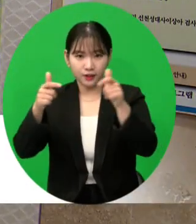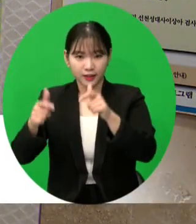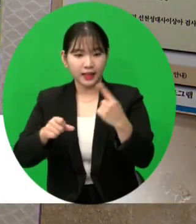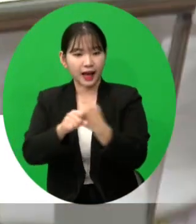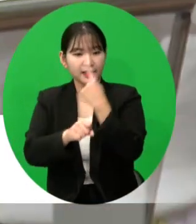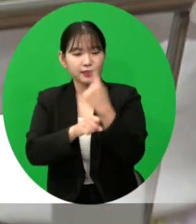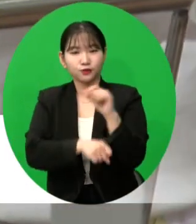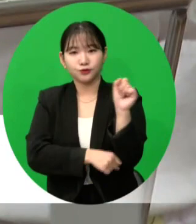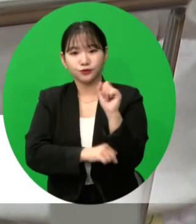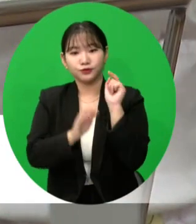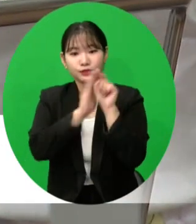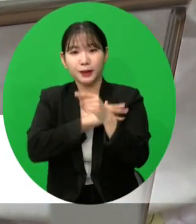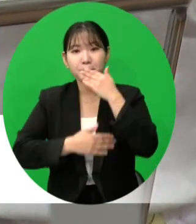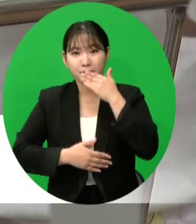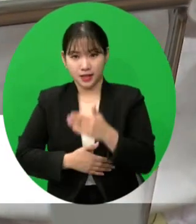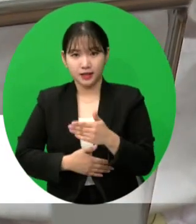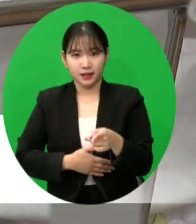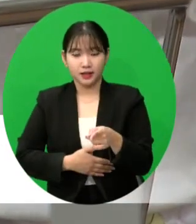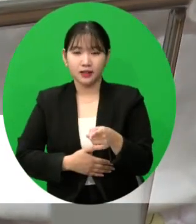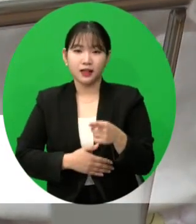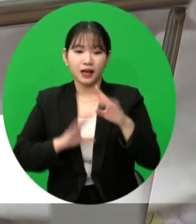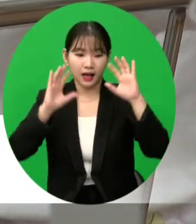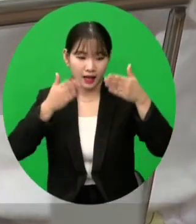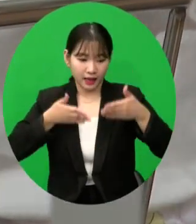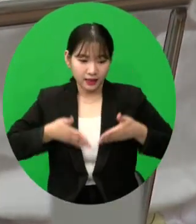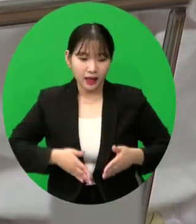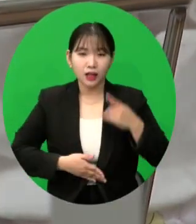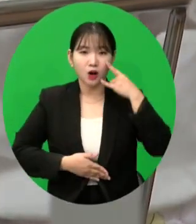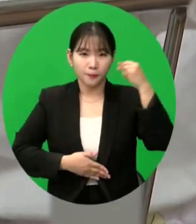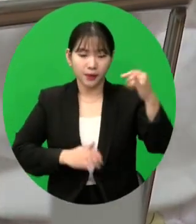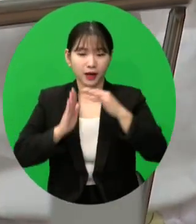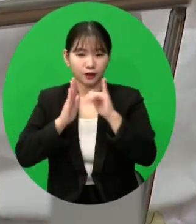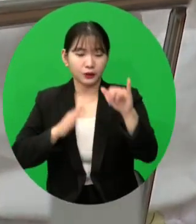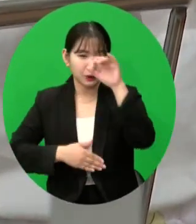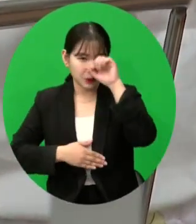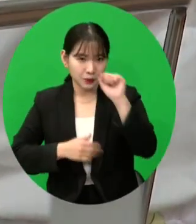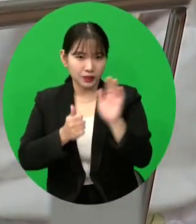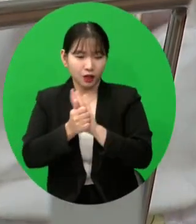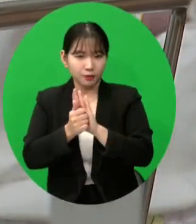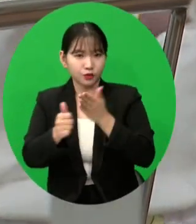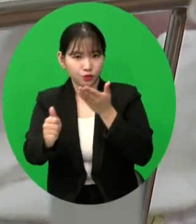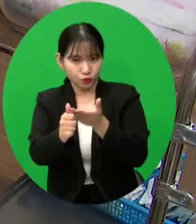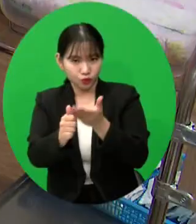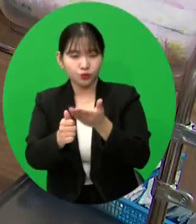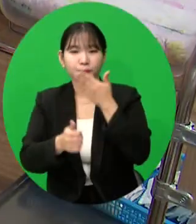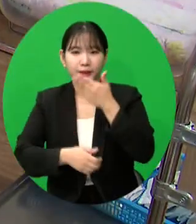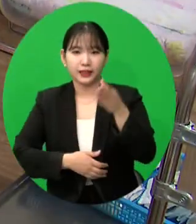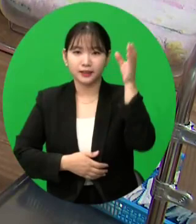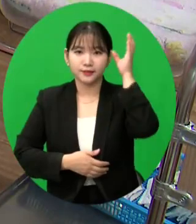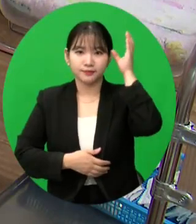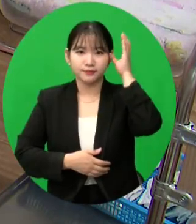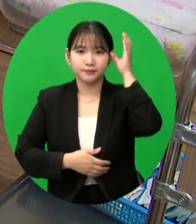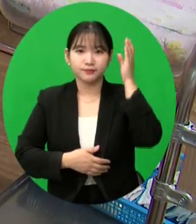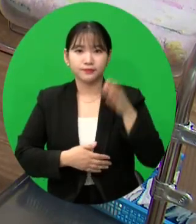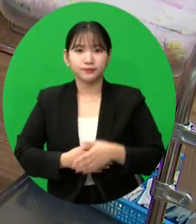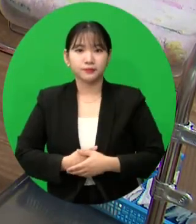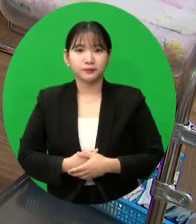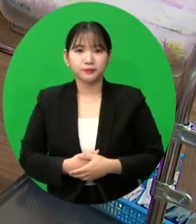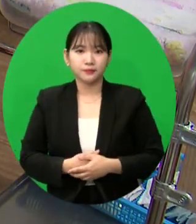한시간 이내 이용이 가능해 산무 가족들이 수준 높은 서비스를 받을 수 있을 것으로 기대하고